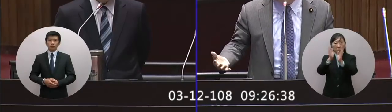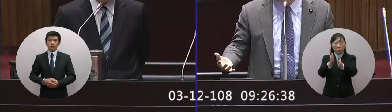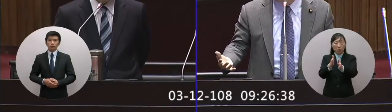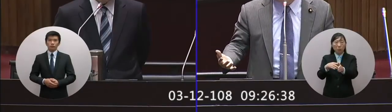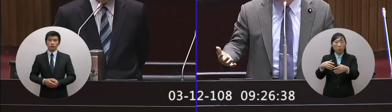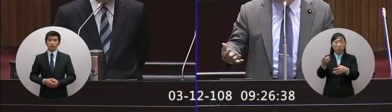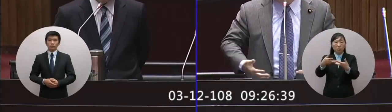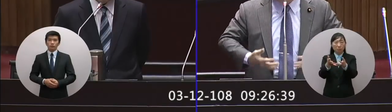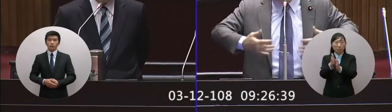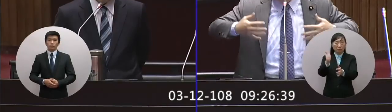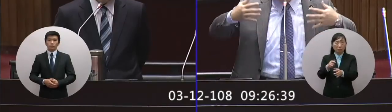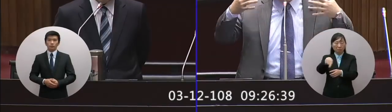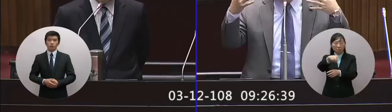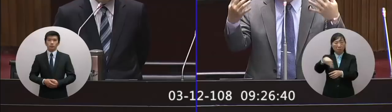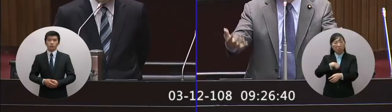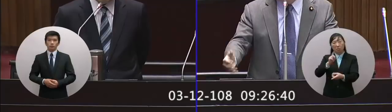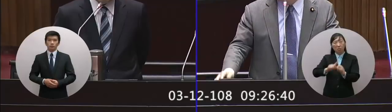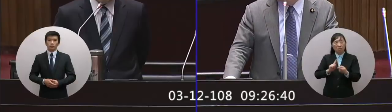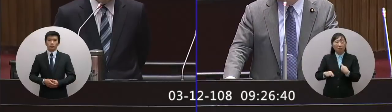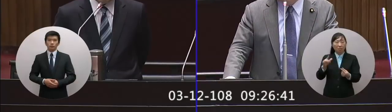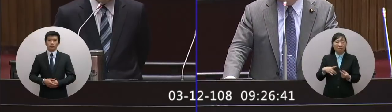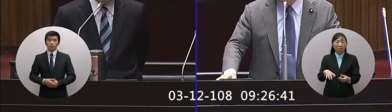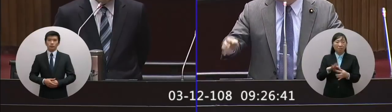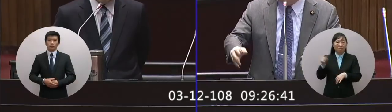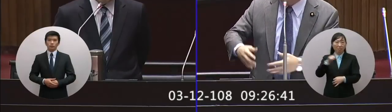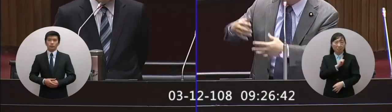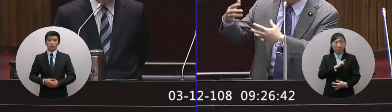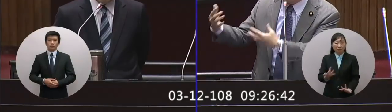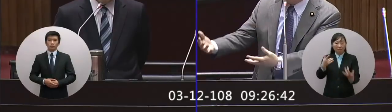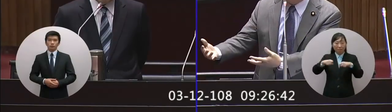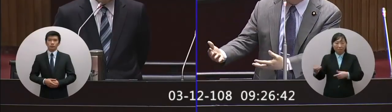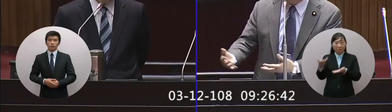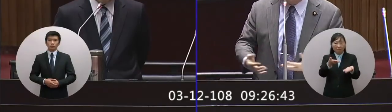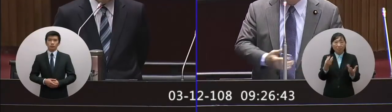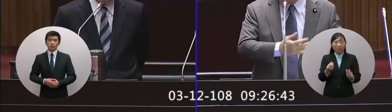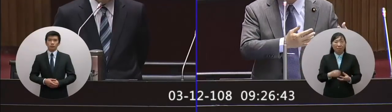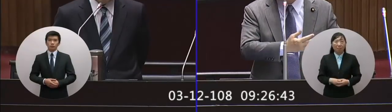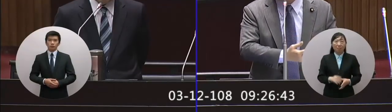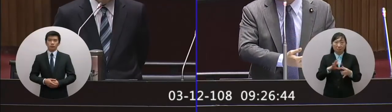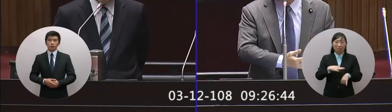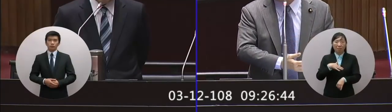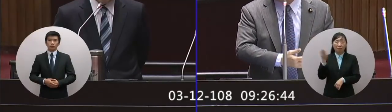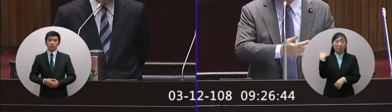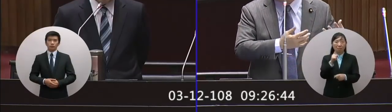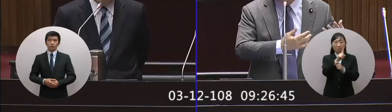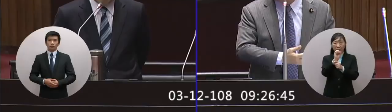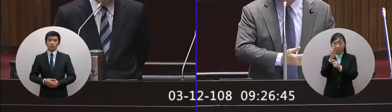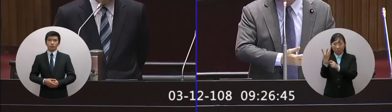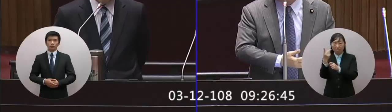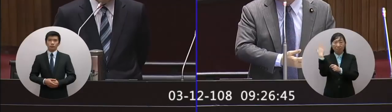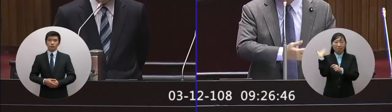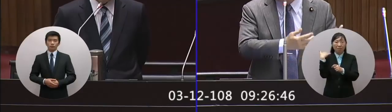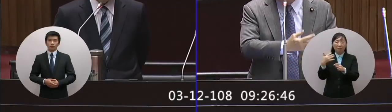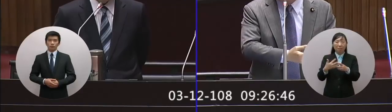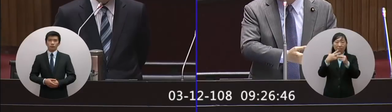他自己承认他的这个草案没有提出来，既然草案没有提出来，我们一定是拿民国103年第八届立委